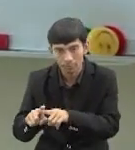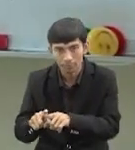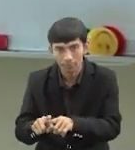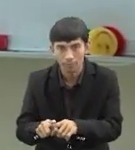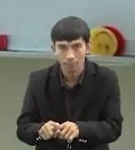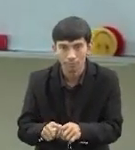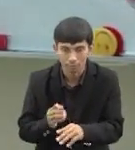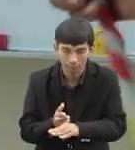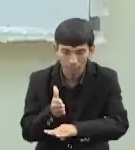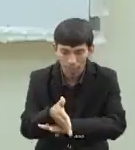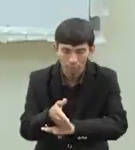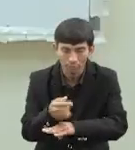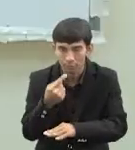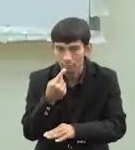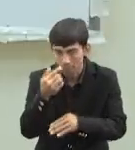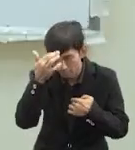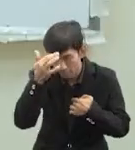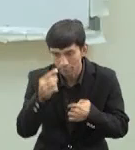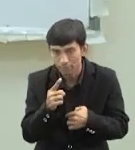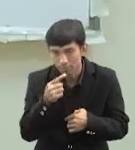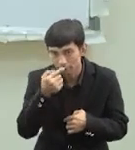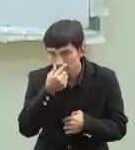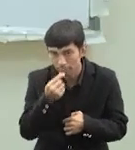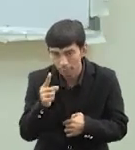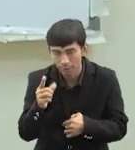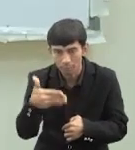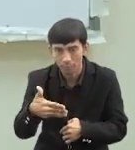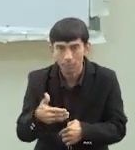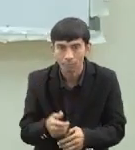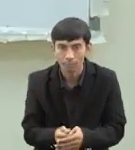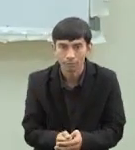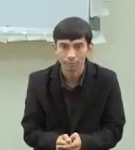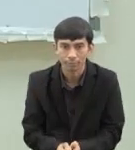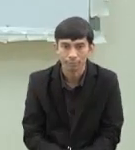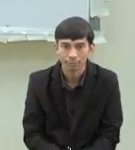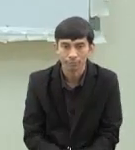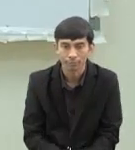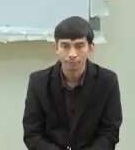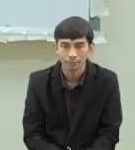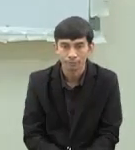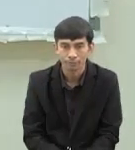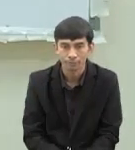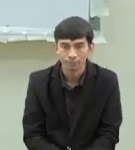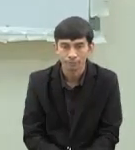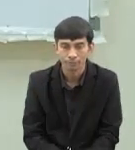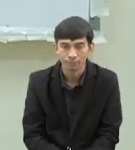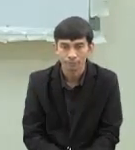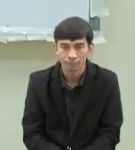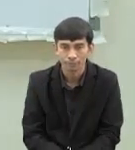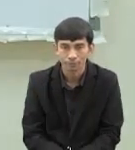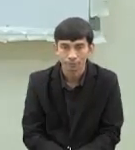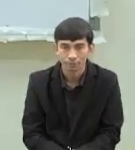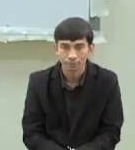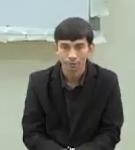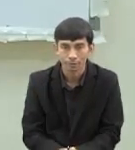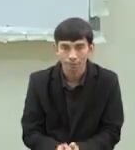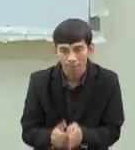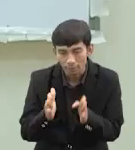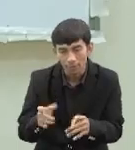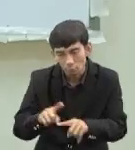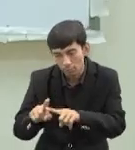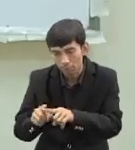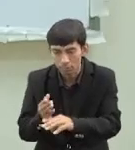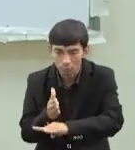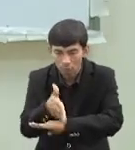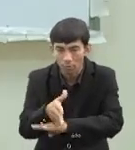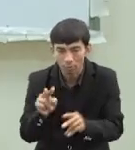chlòn COVID đập đầm bốn thà ca bia mới nâng mình trâm ta ca bia khluôn ai mình áo chlòn nghe có bần tay nè đợt tới có mình áo chlòn bàn đài nè